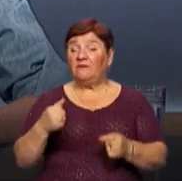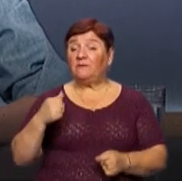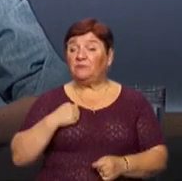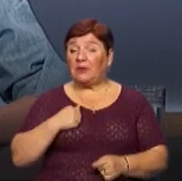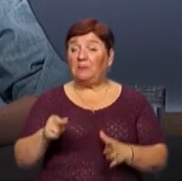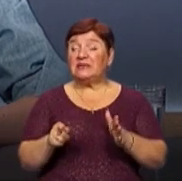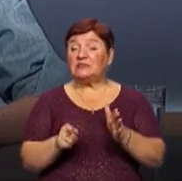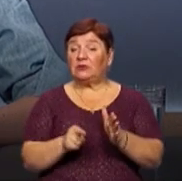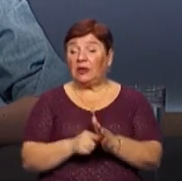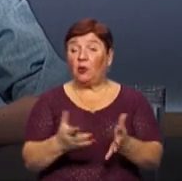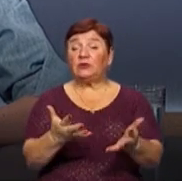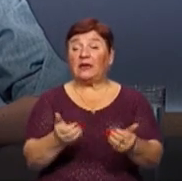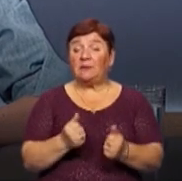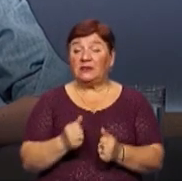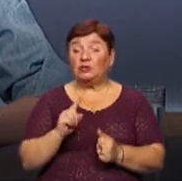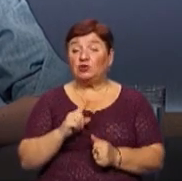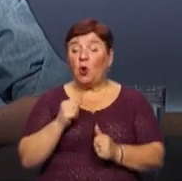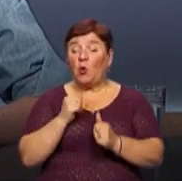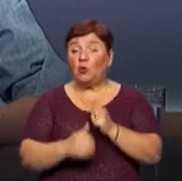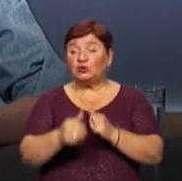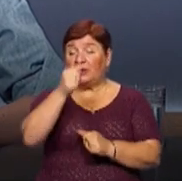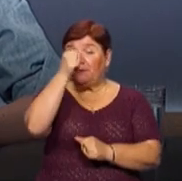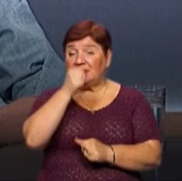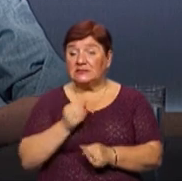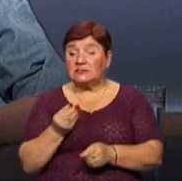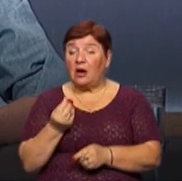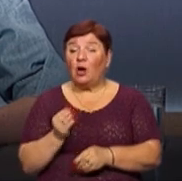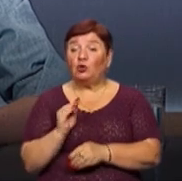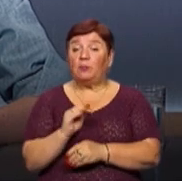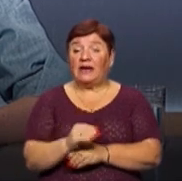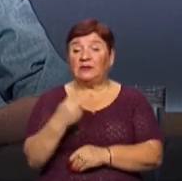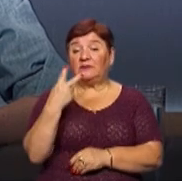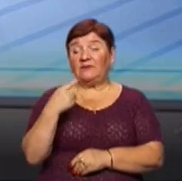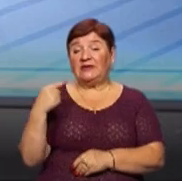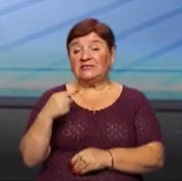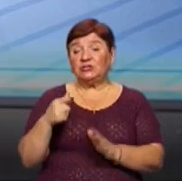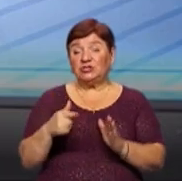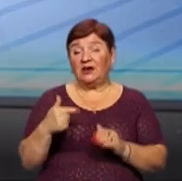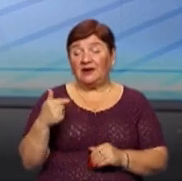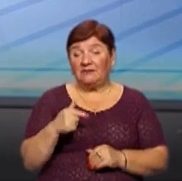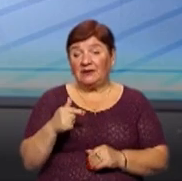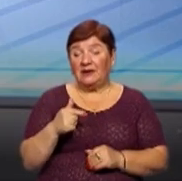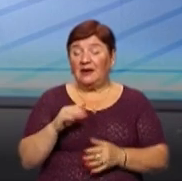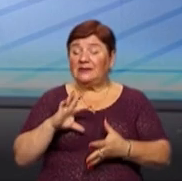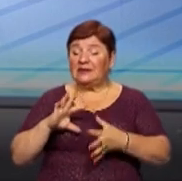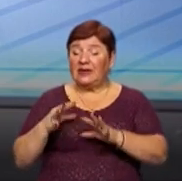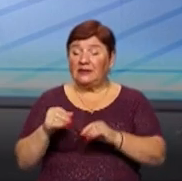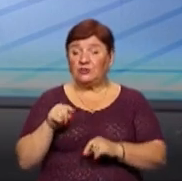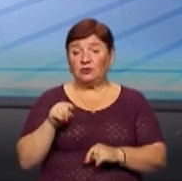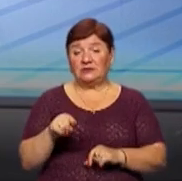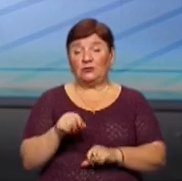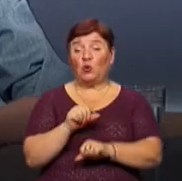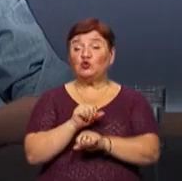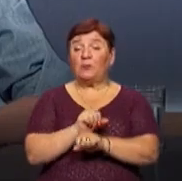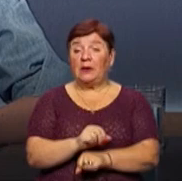військові пенсіонери мають отримувати щомісячну доплату, як я зрозуміла, в 2 тисячі гривень. Давайте трохи детальніше на цьому